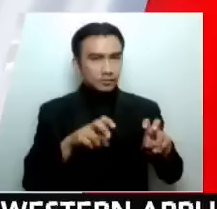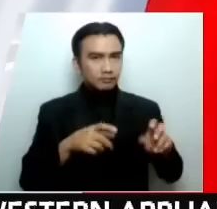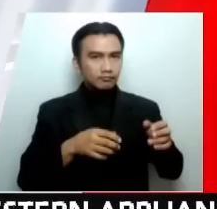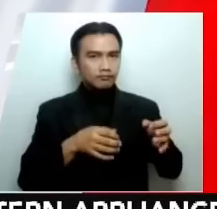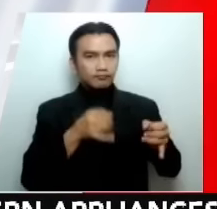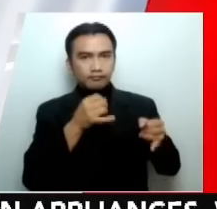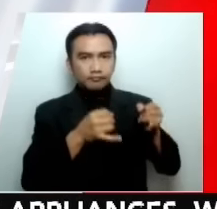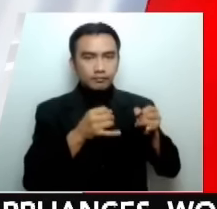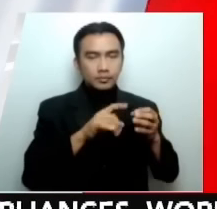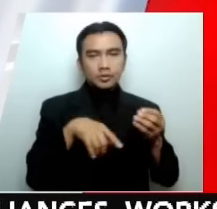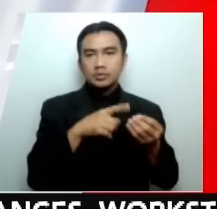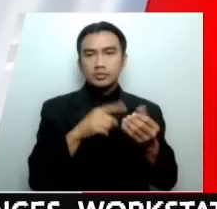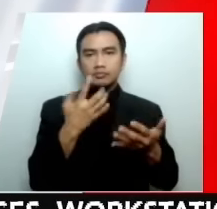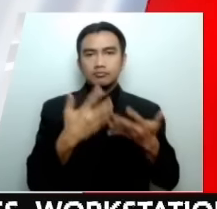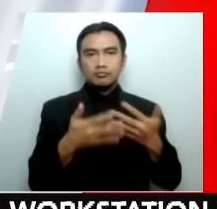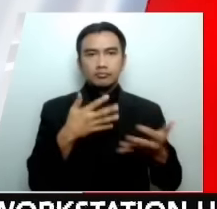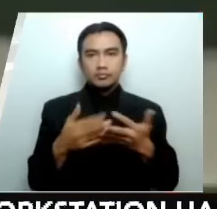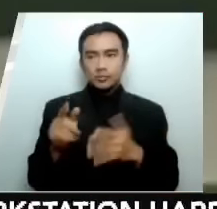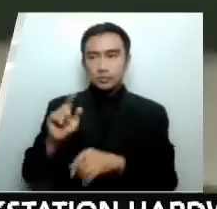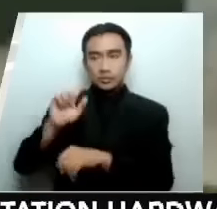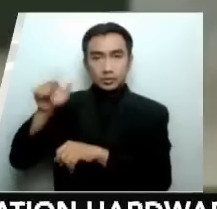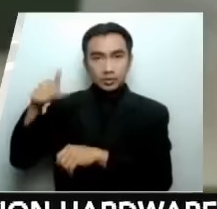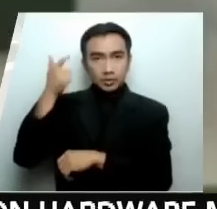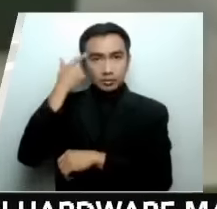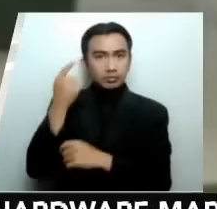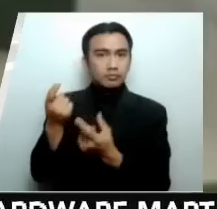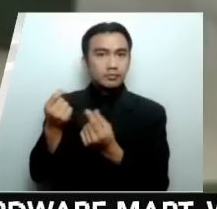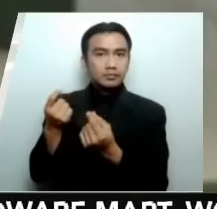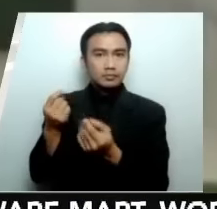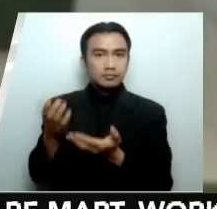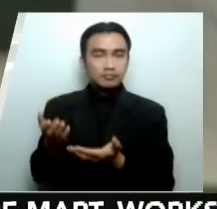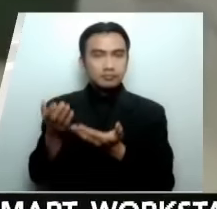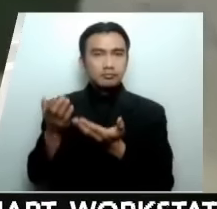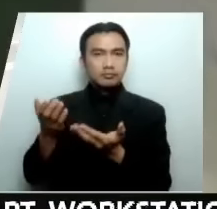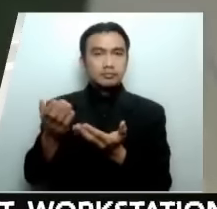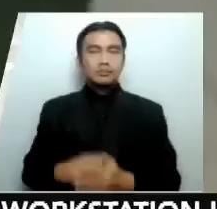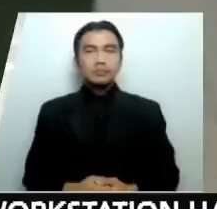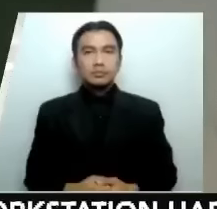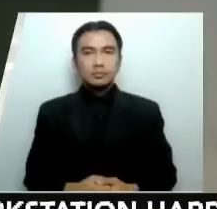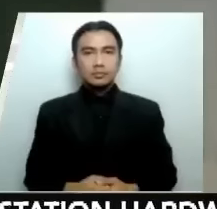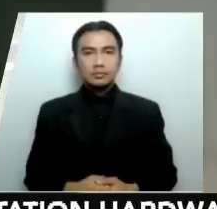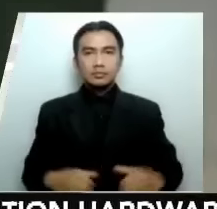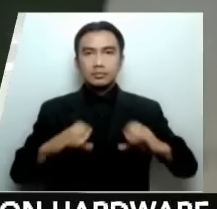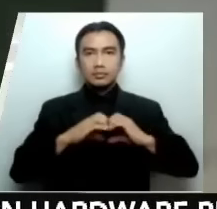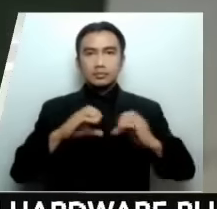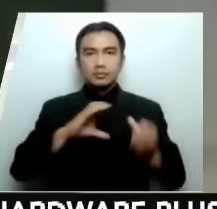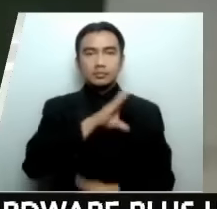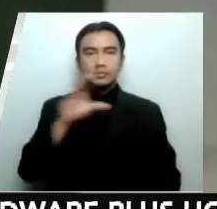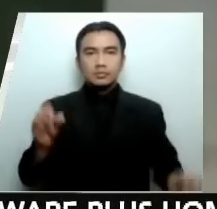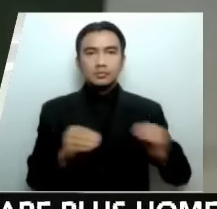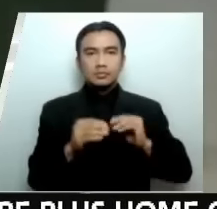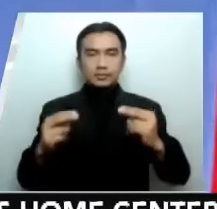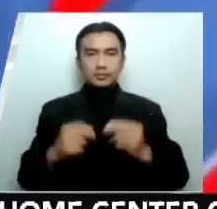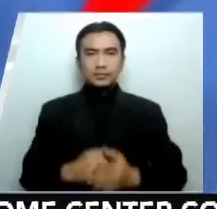maging hiling ng gobyerno ng Pilipinas. John Consulta, nagbabalita para sa GMA Integrated